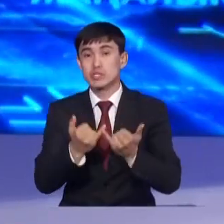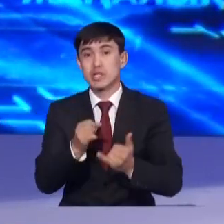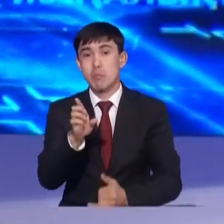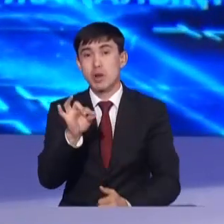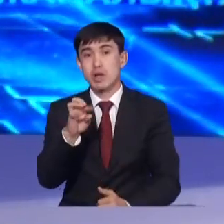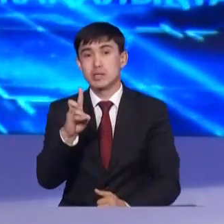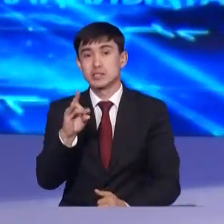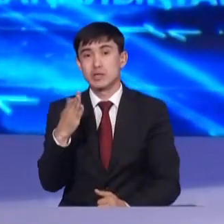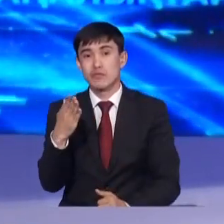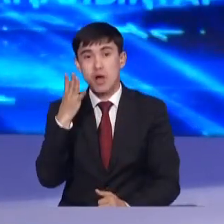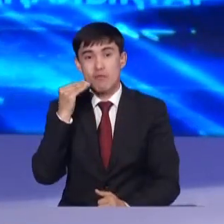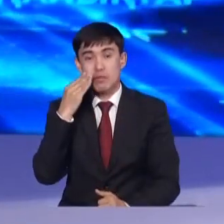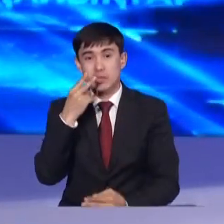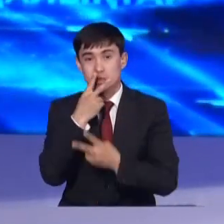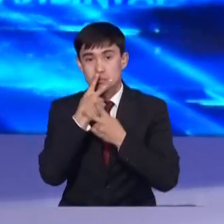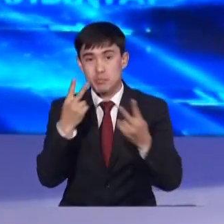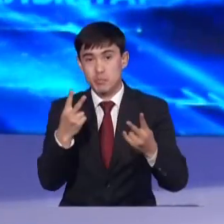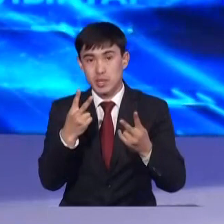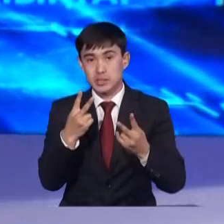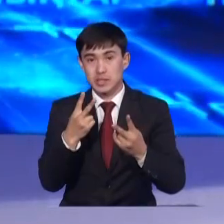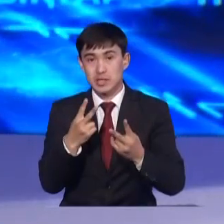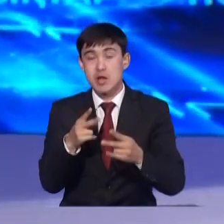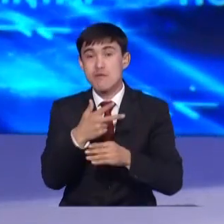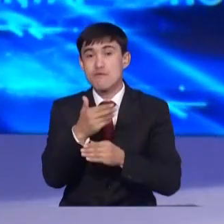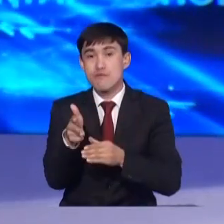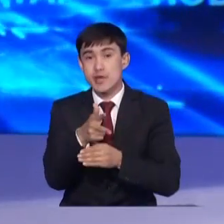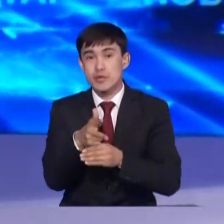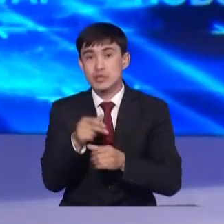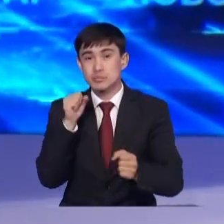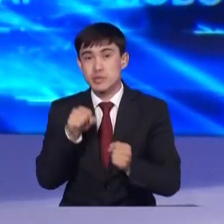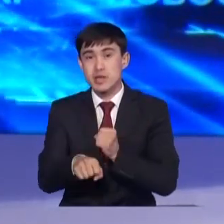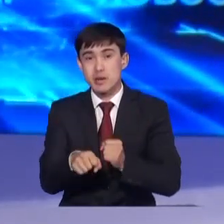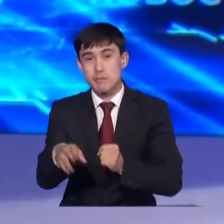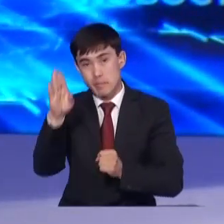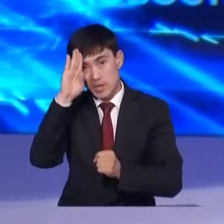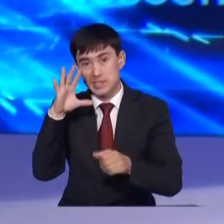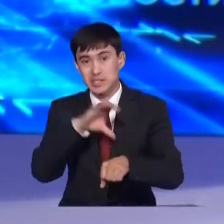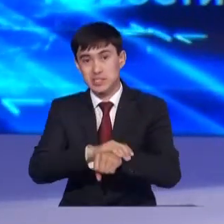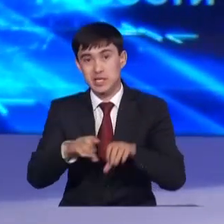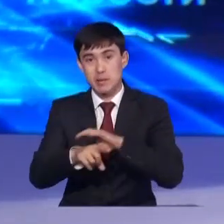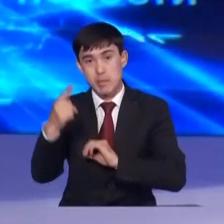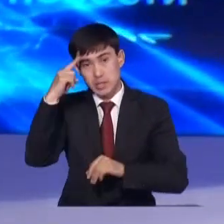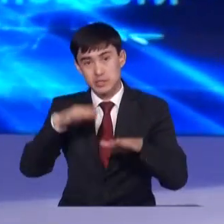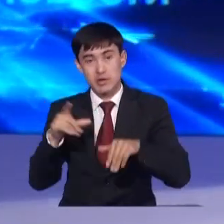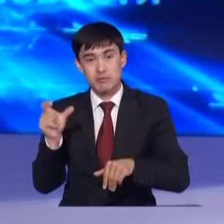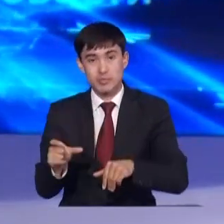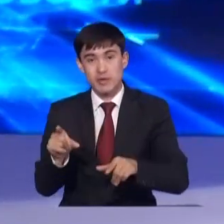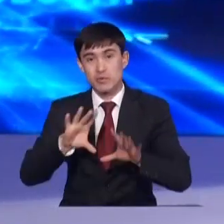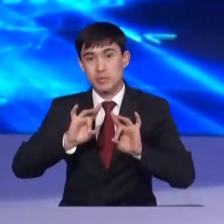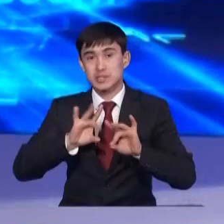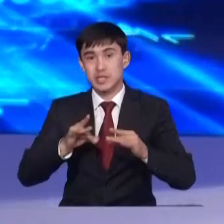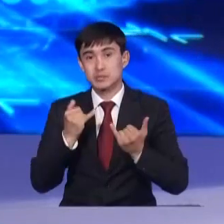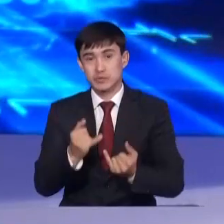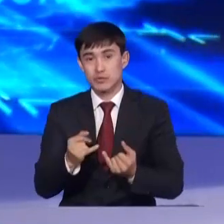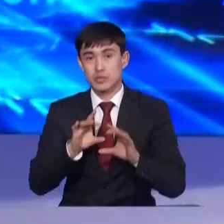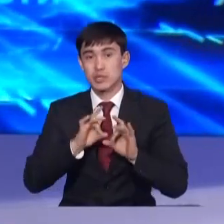абылхан костеева в в Алмаате отреагировали на видео с избиением парня и задержали подозреваемого обо всём этом в